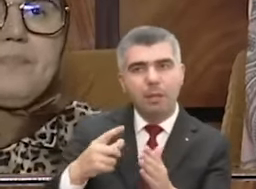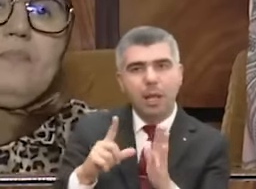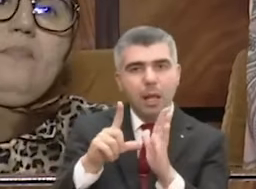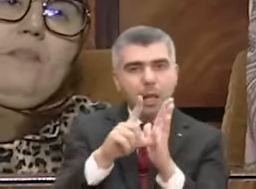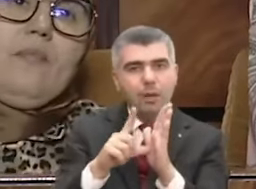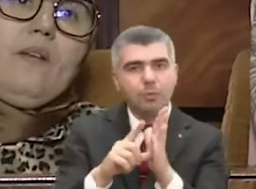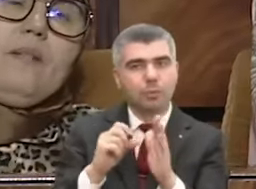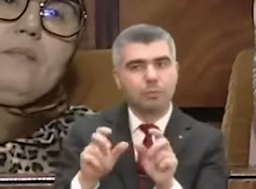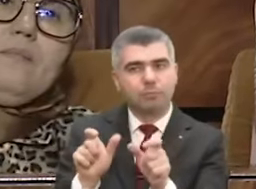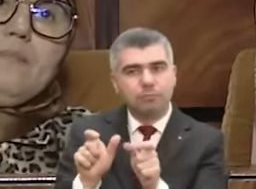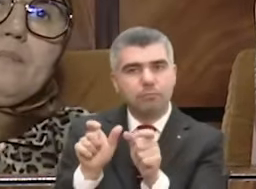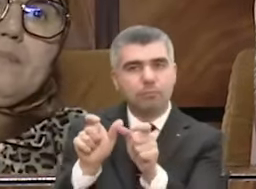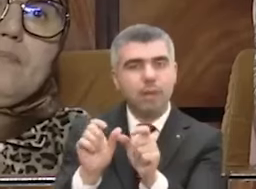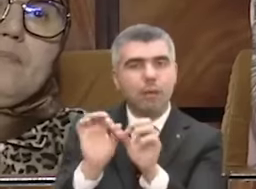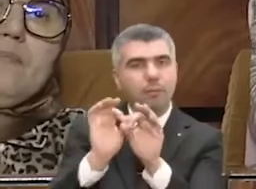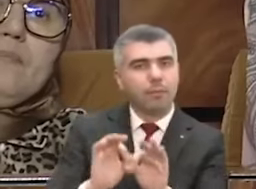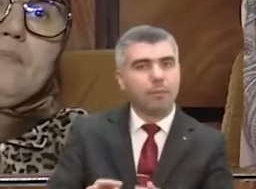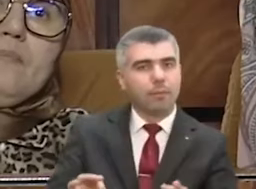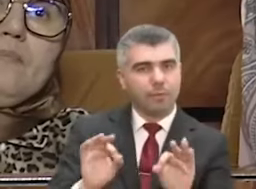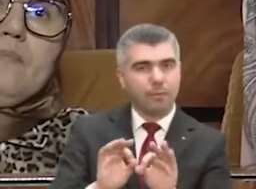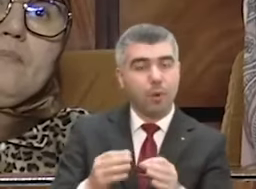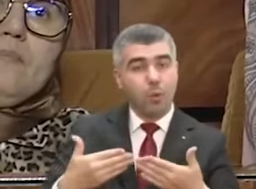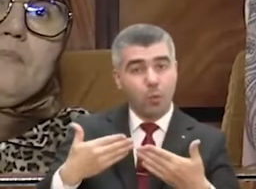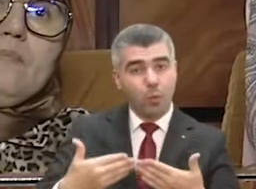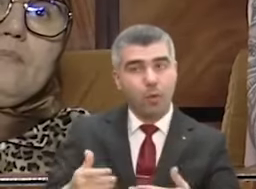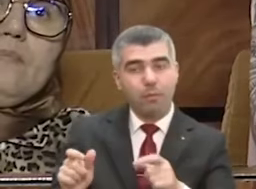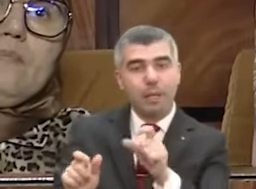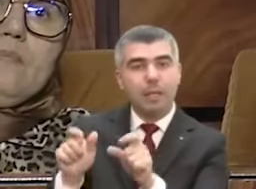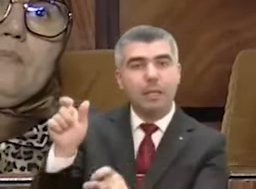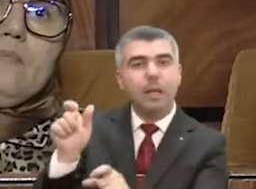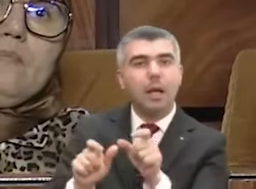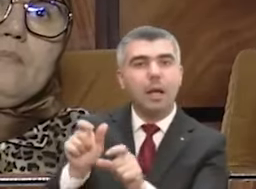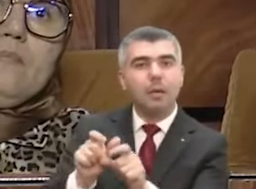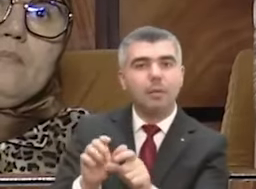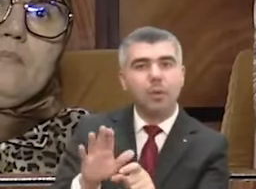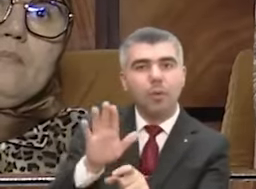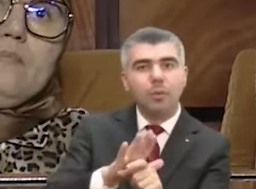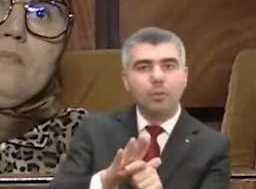للاسف سيد الوزير المواطن يعيش على حاله